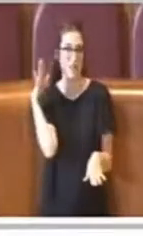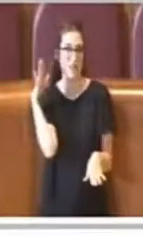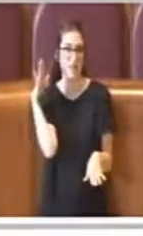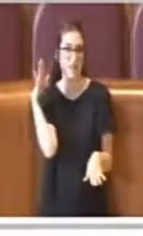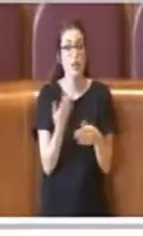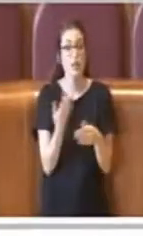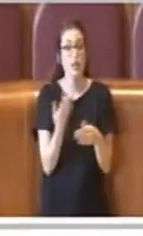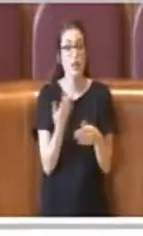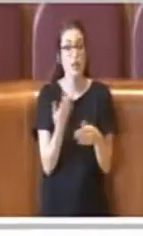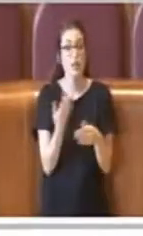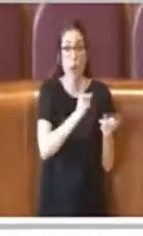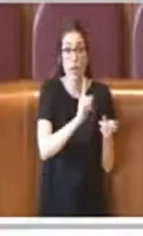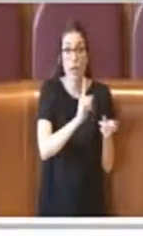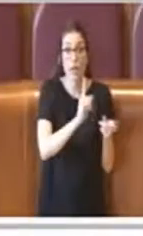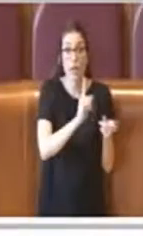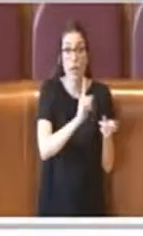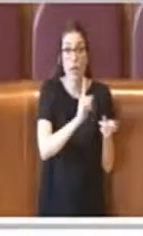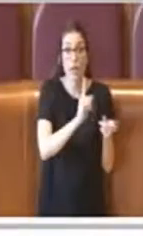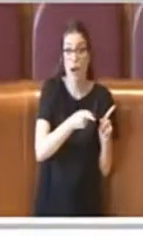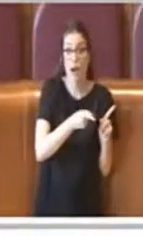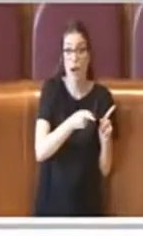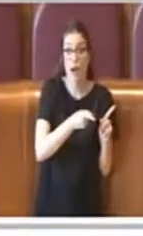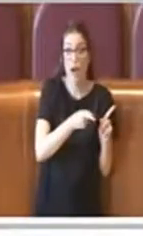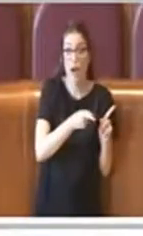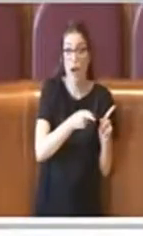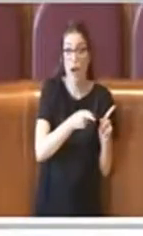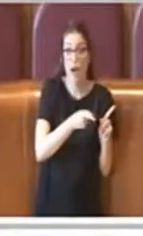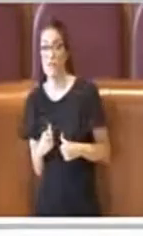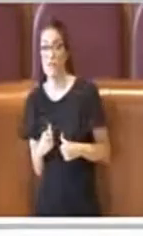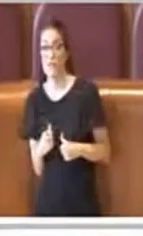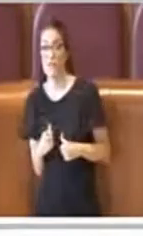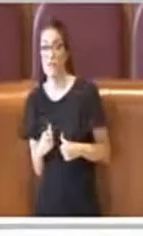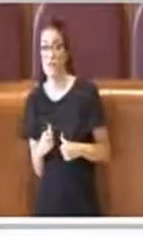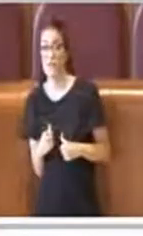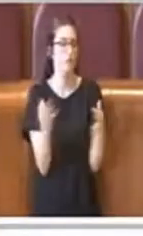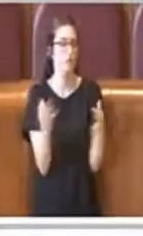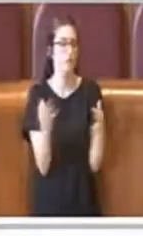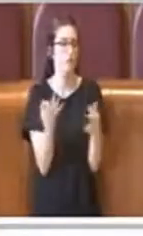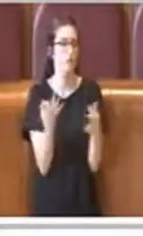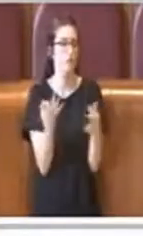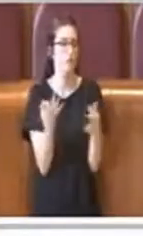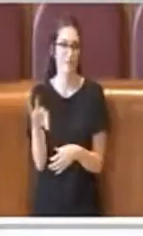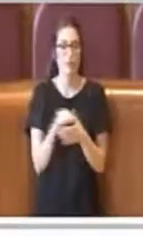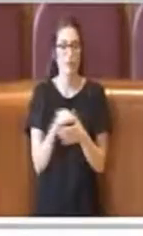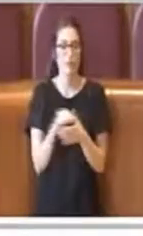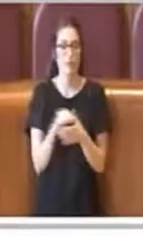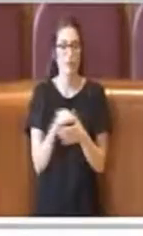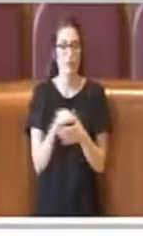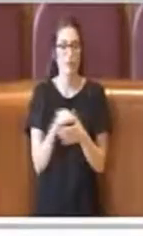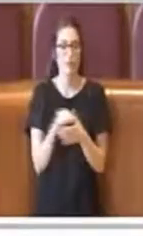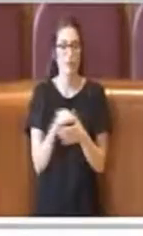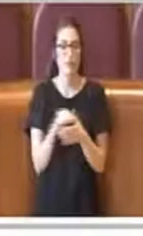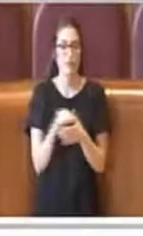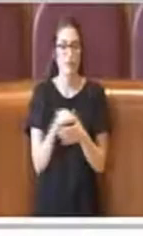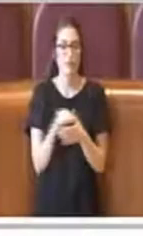la politica dalla parte civile. Oltretutto non capisco